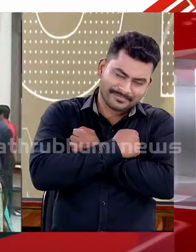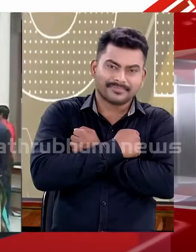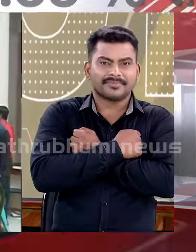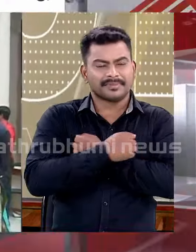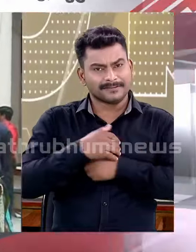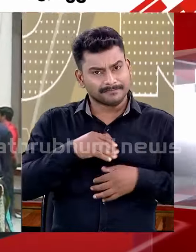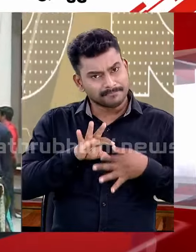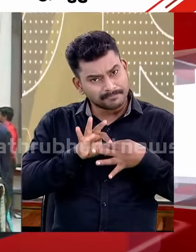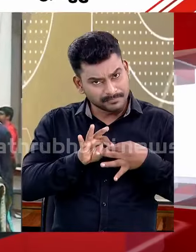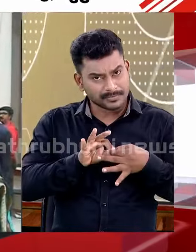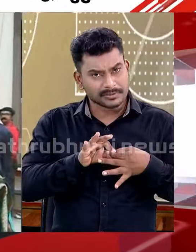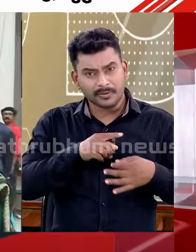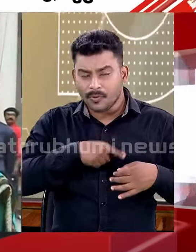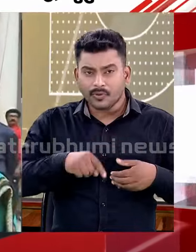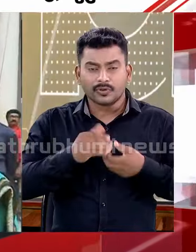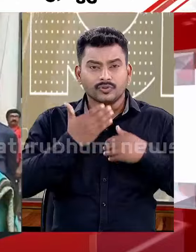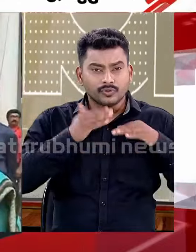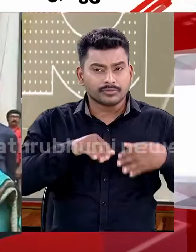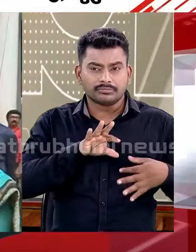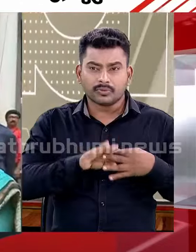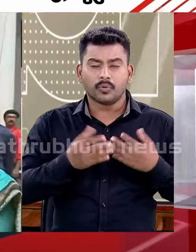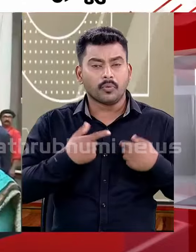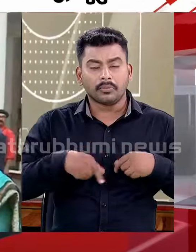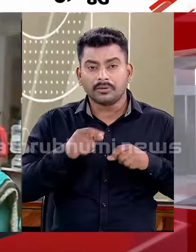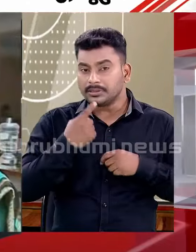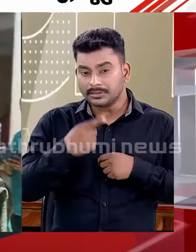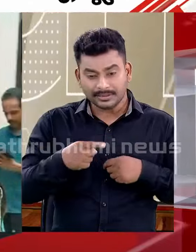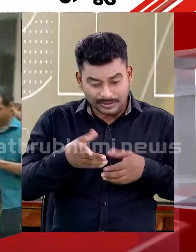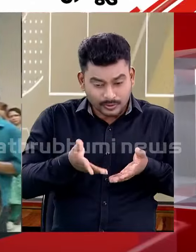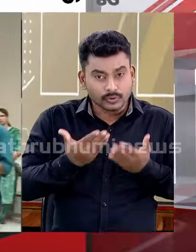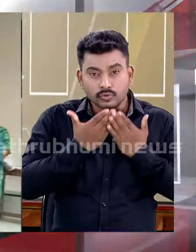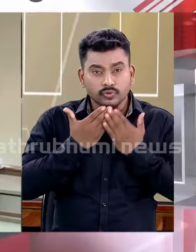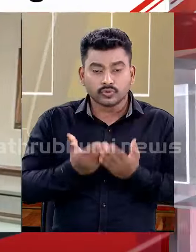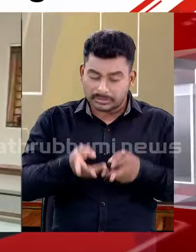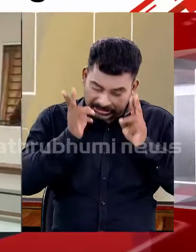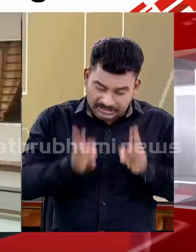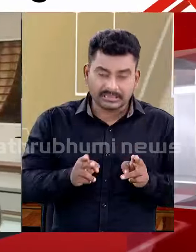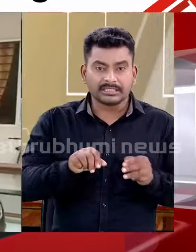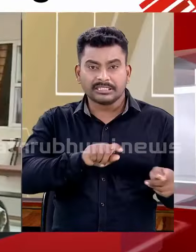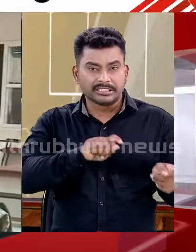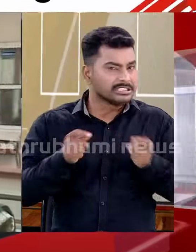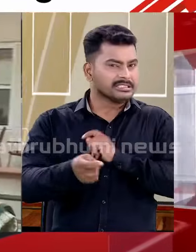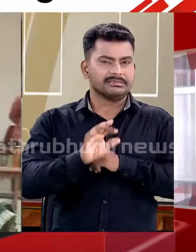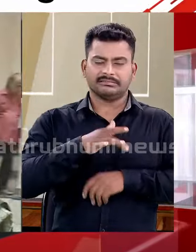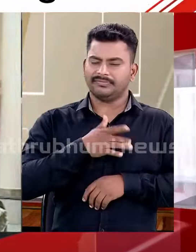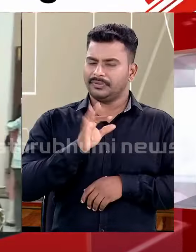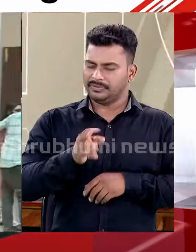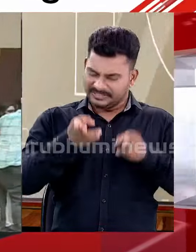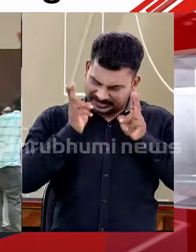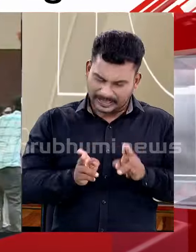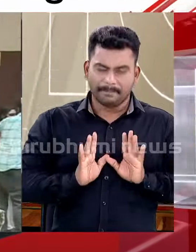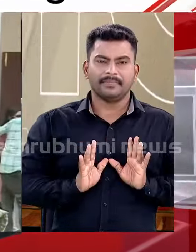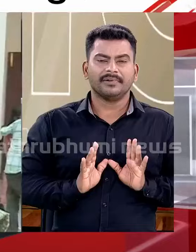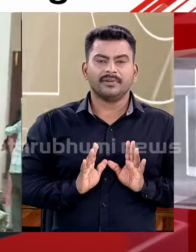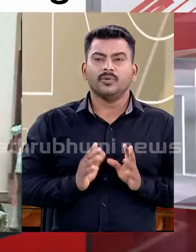അറ്റാച്ച്മെന്റ് അറ്റാച്ച്ഡ് ആണ്. ഇപ്പൊ തന്നെ കുറെ പേര് പറഞ്ഞു ഞങ്ങൾക്ക് ഇവിടെ തന്നെ അഡ്മിഷൻ വേണമെന്ന് പറഞ്ഞു. അത്രമാത്രം എന്താ പറയാ, ഒരു സന്തോഷം അവർക്ക് ഈ സ്കൂളുമായി ബന്ധപ്പെട്ടുണ്ട്. അതെ, അവരുടെ